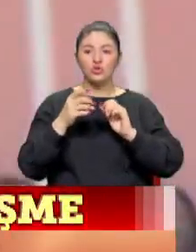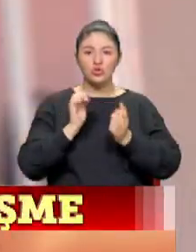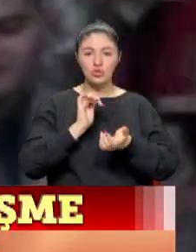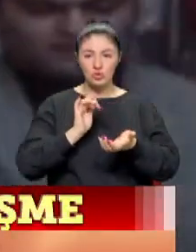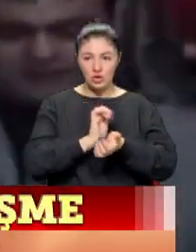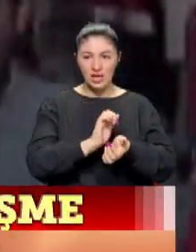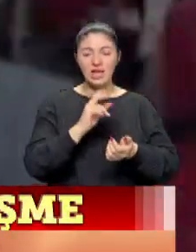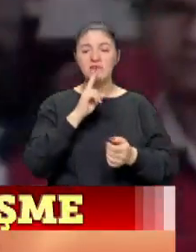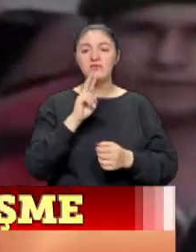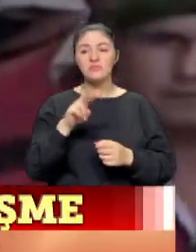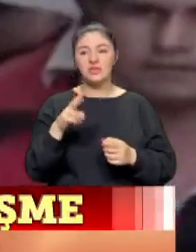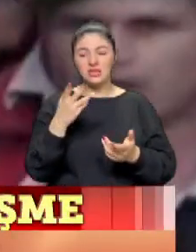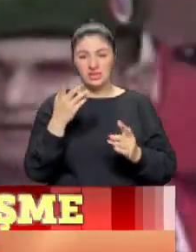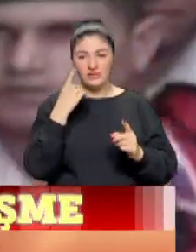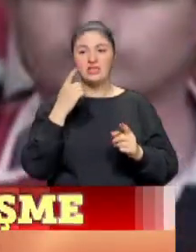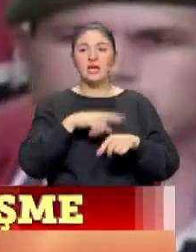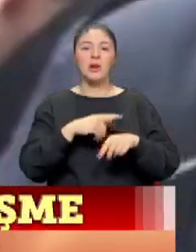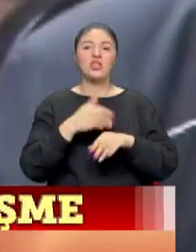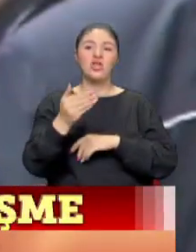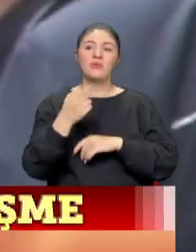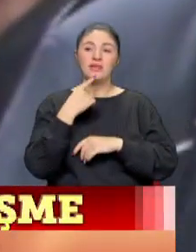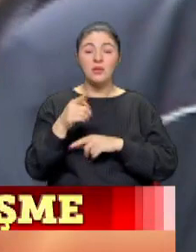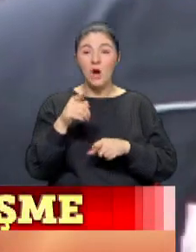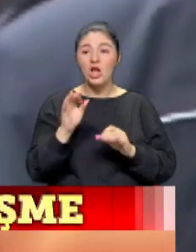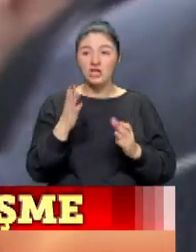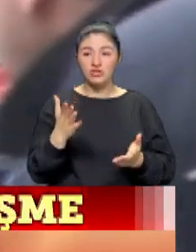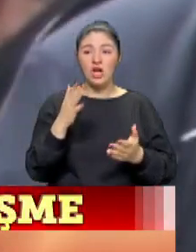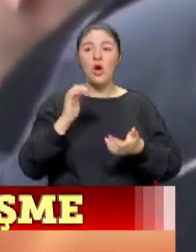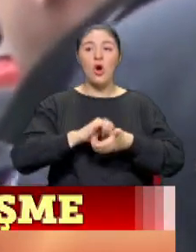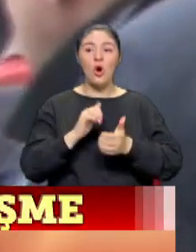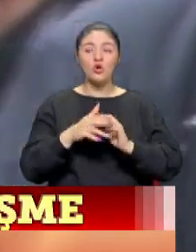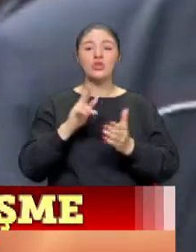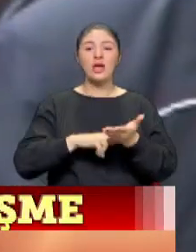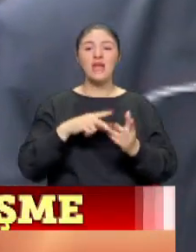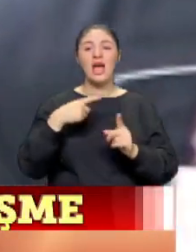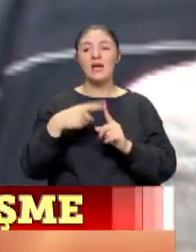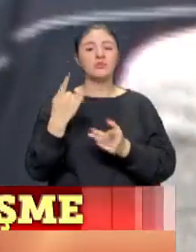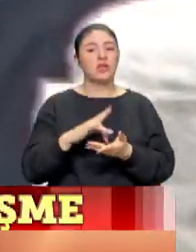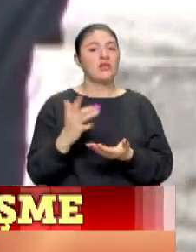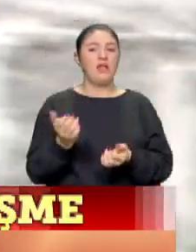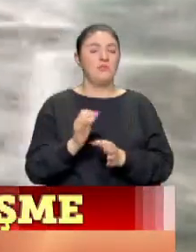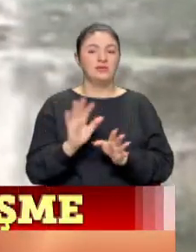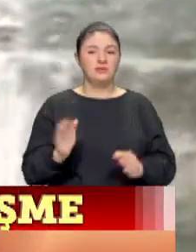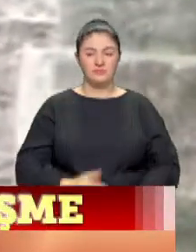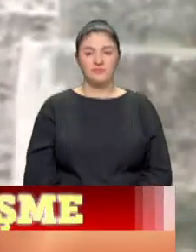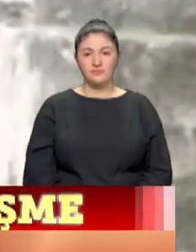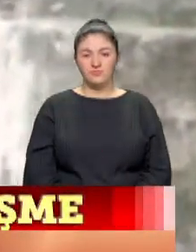kapsamında değerlendirdi ve zaman aşımına soktu. Böylece Samast örgüt üyeliğinden ek bir ceza almadı.